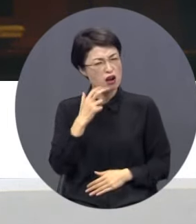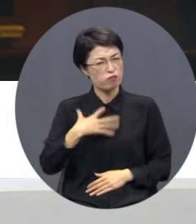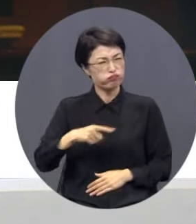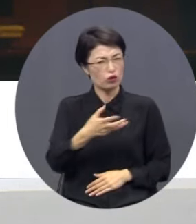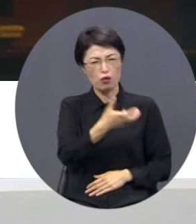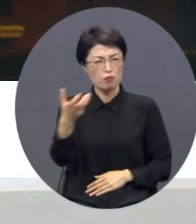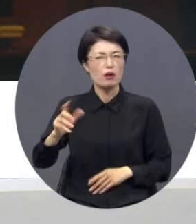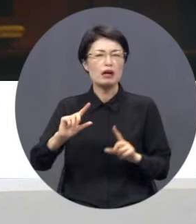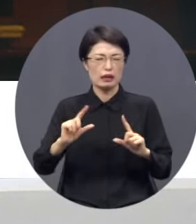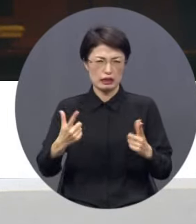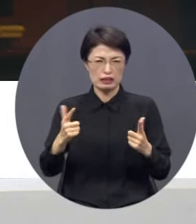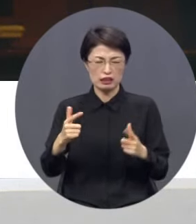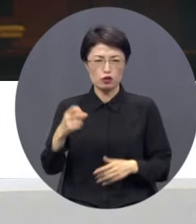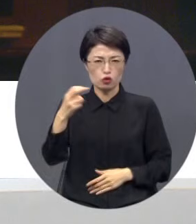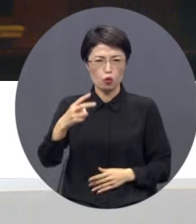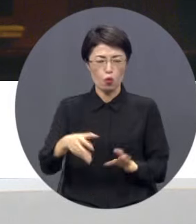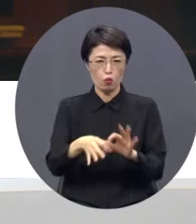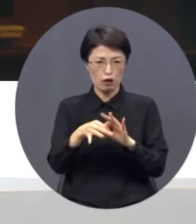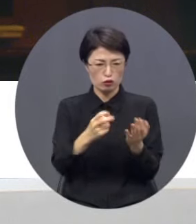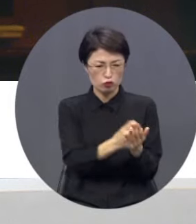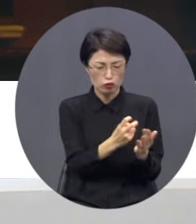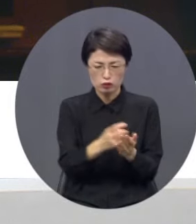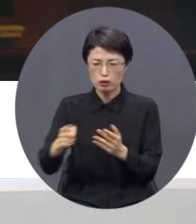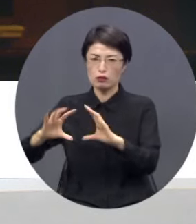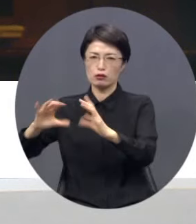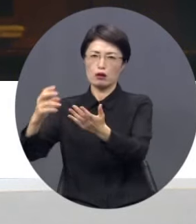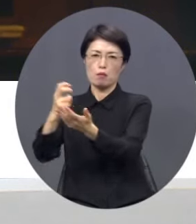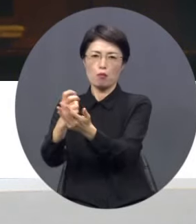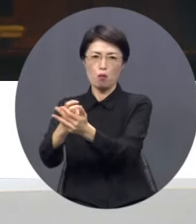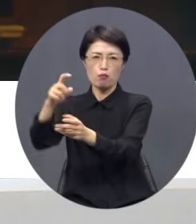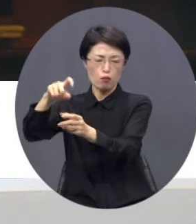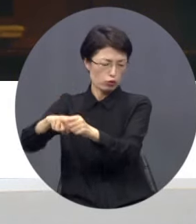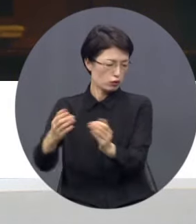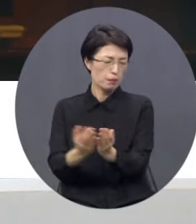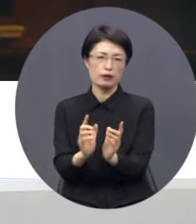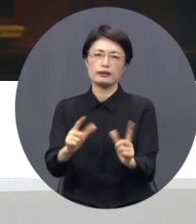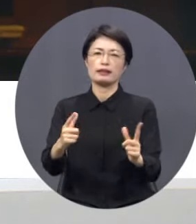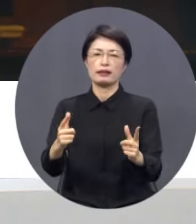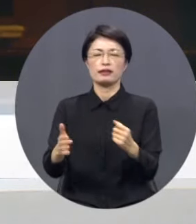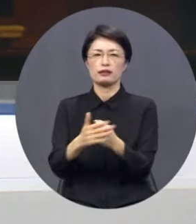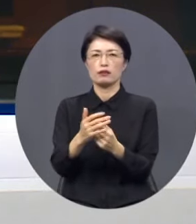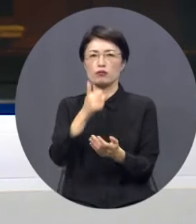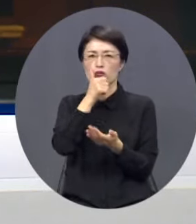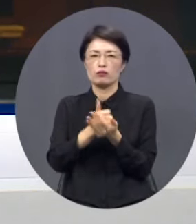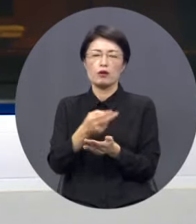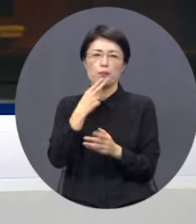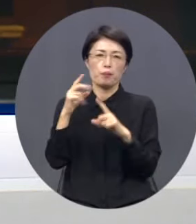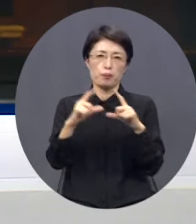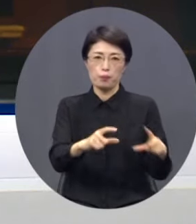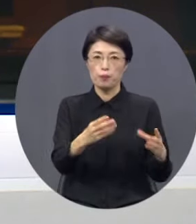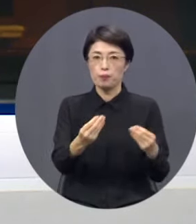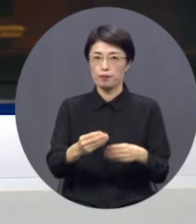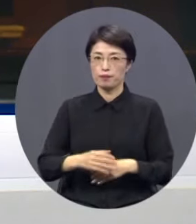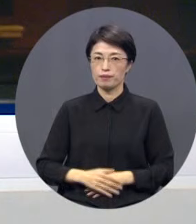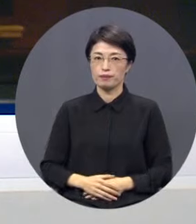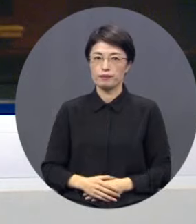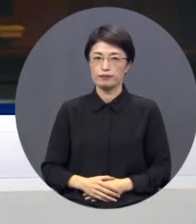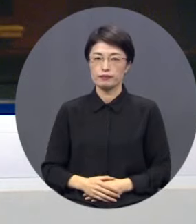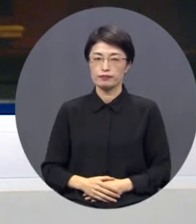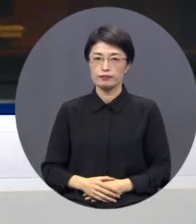어렵고 관련 규정이 입법 취지에 맞지 않다며 무죄를 선고했습니다. 이따금 기자가 보도합니다.